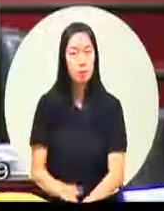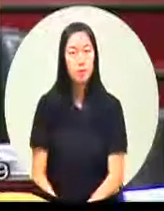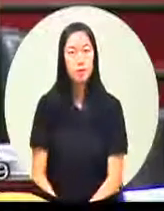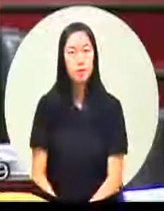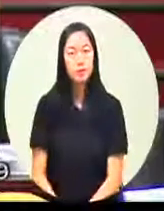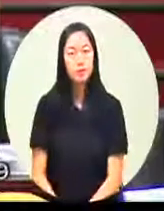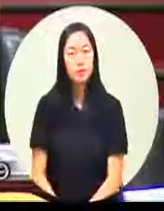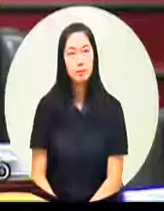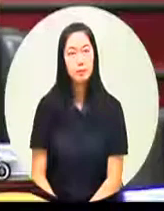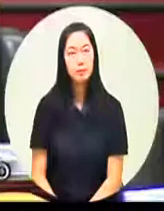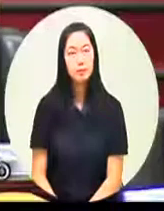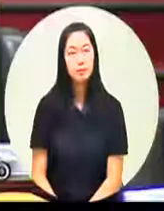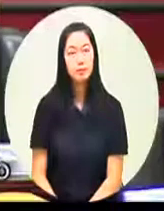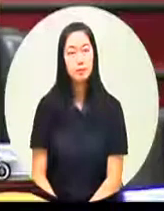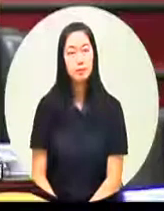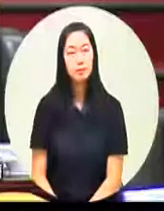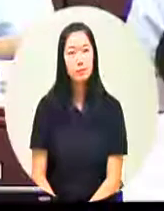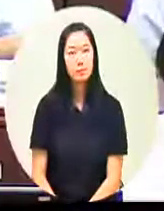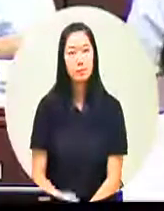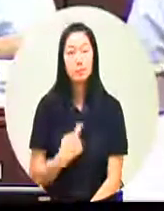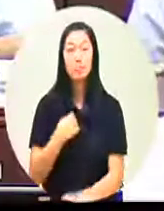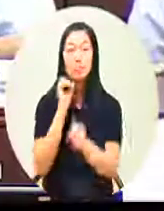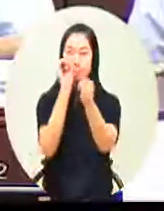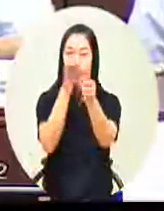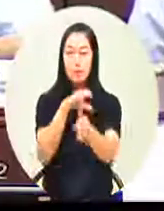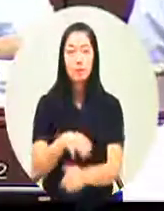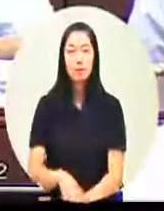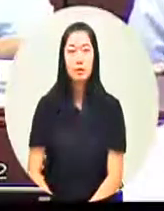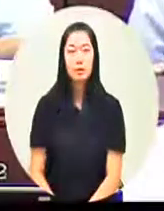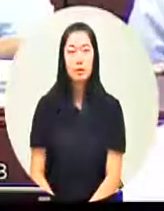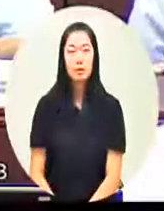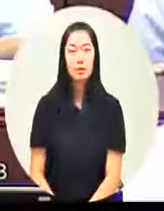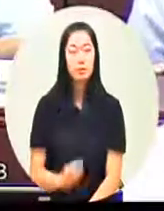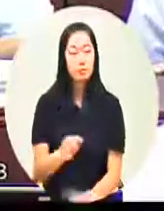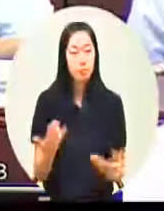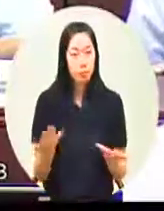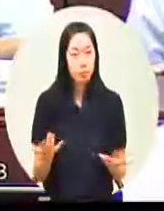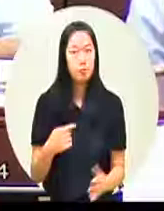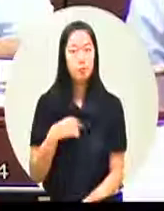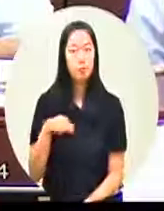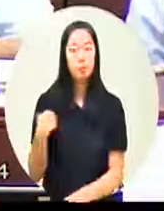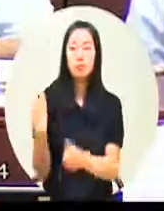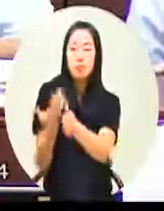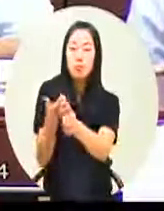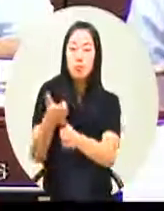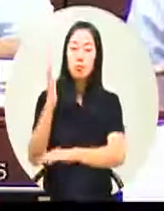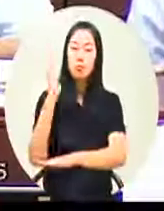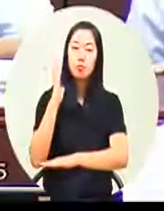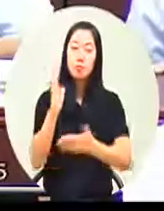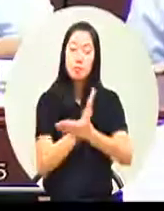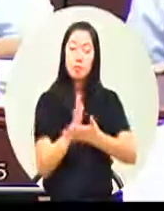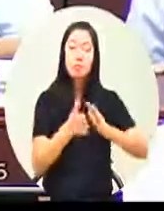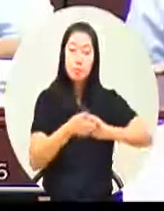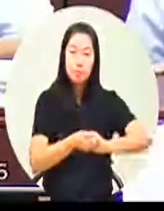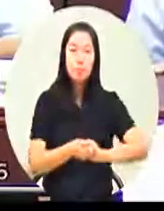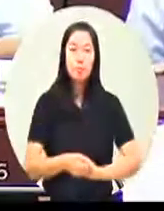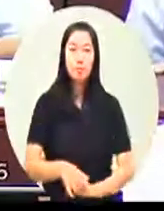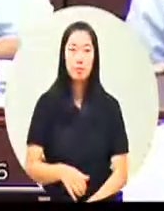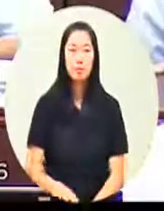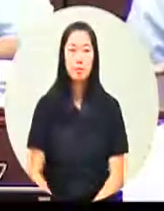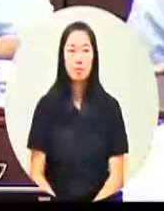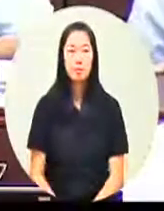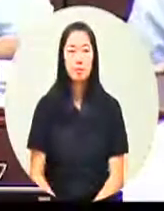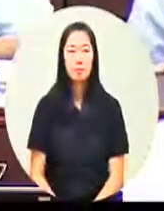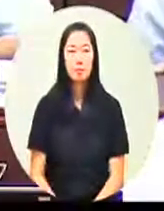区域，你认不认为？ 我跟议员报告哈，这个部分呢，当然可以由政府的部分来认定，或者 你要不要努力朝这方